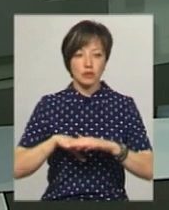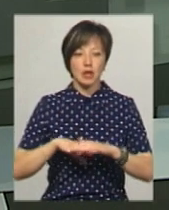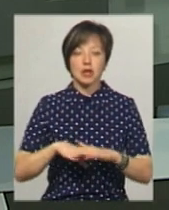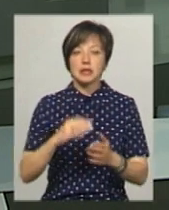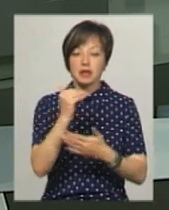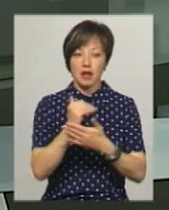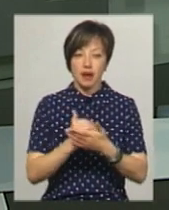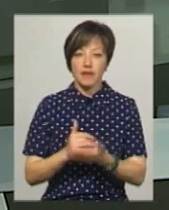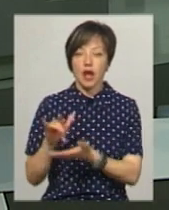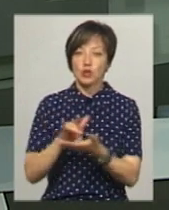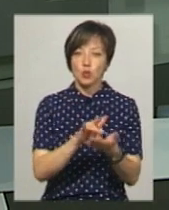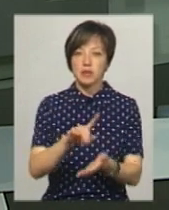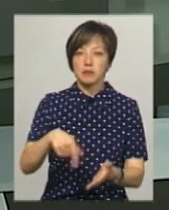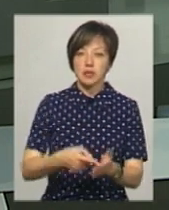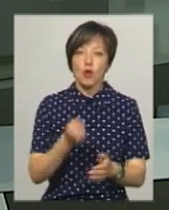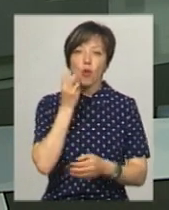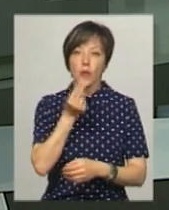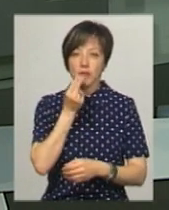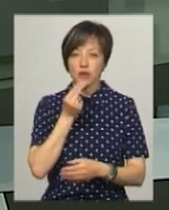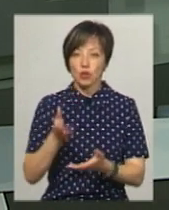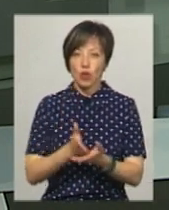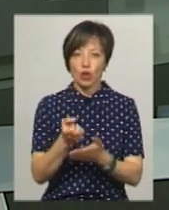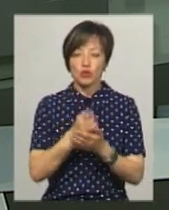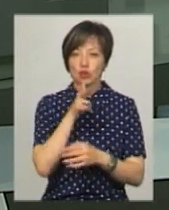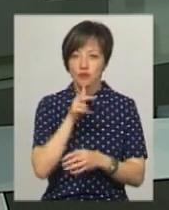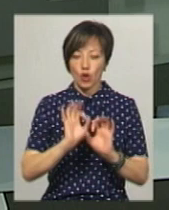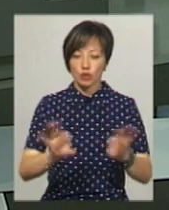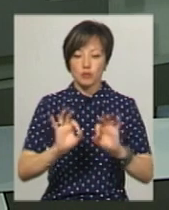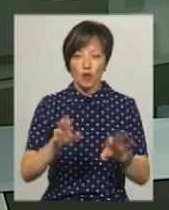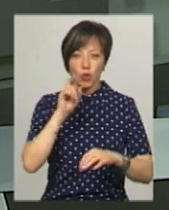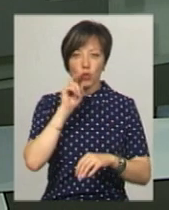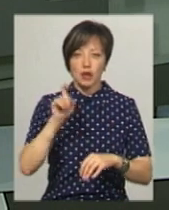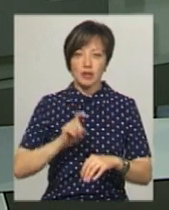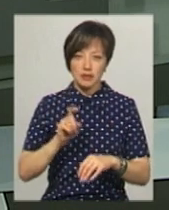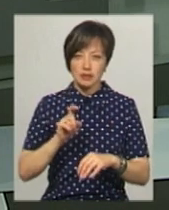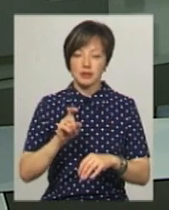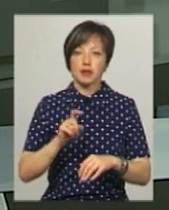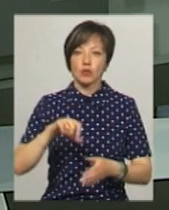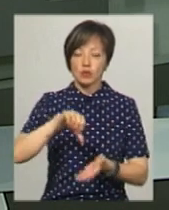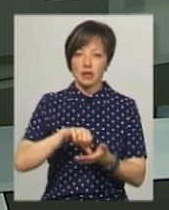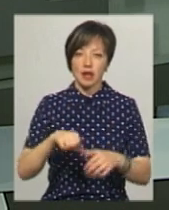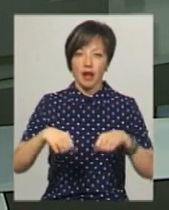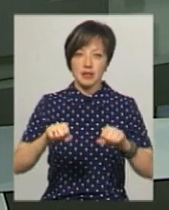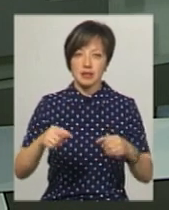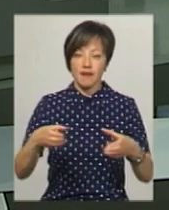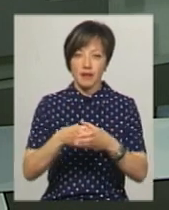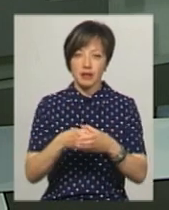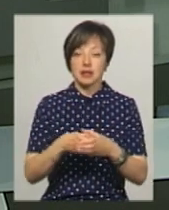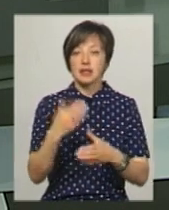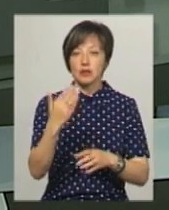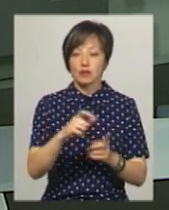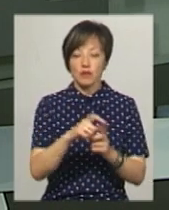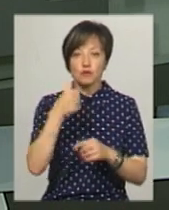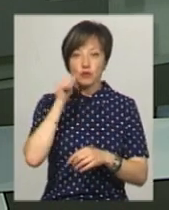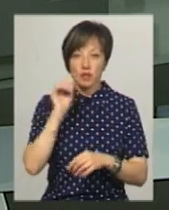За графіком екскурсії містом, обід та дорога до Чернівців, розповідає український амбасадор естафети Олена Пухова. За її словами, вчора